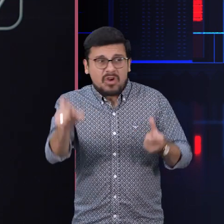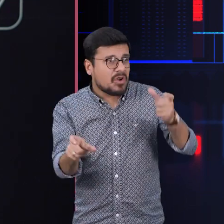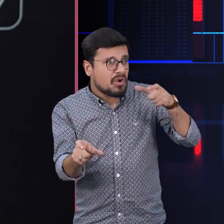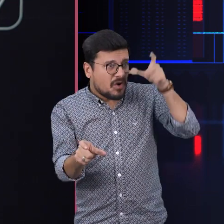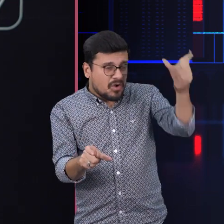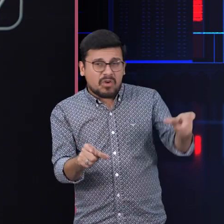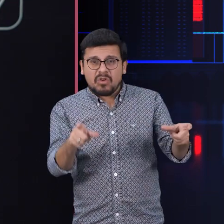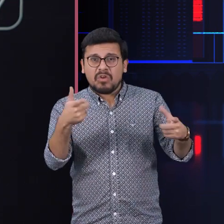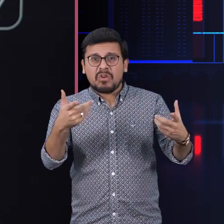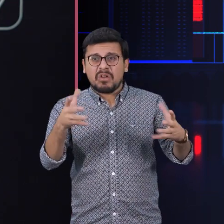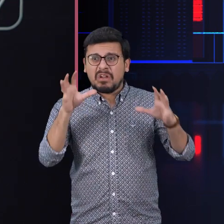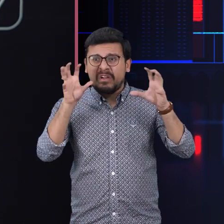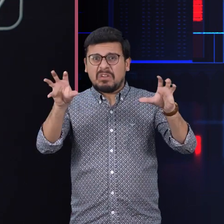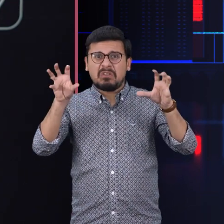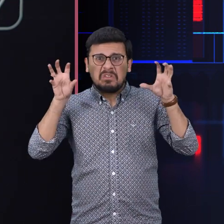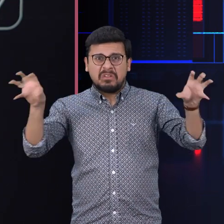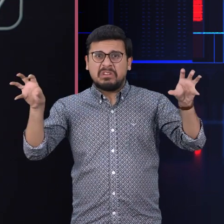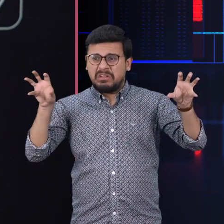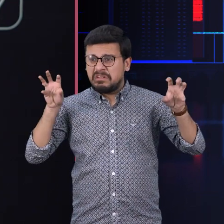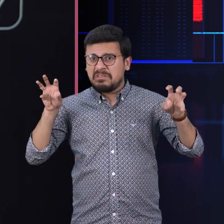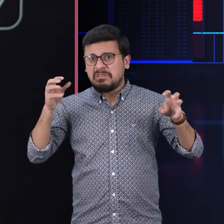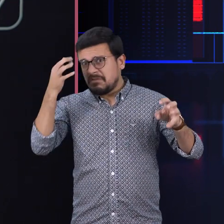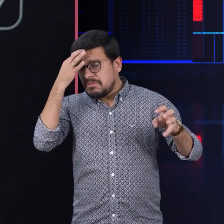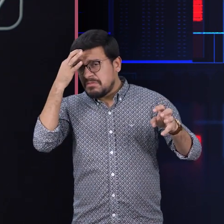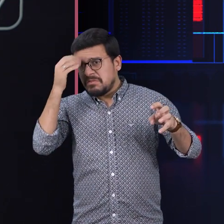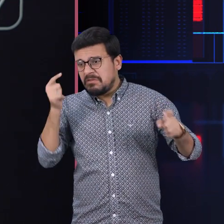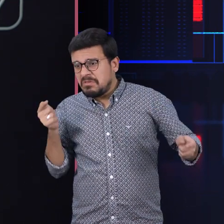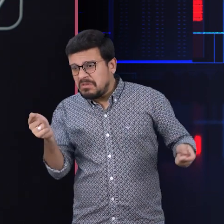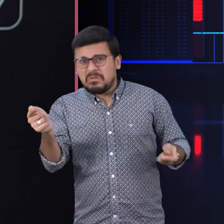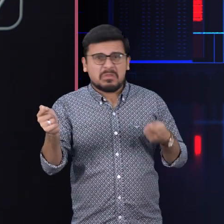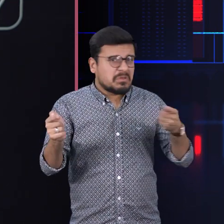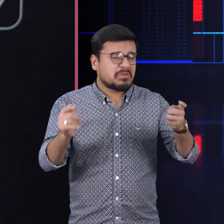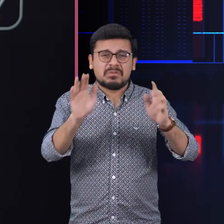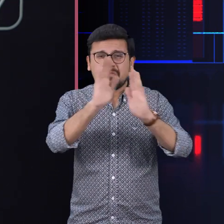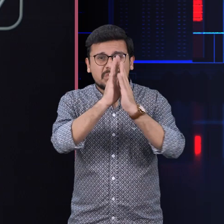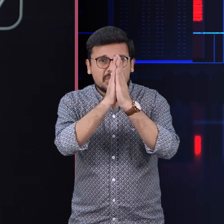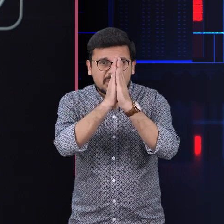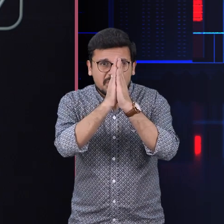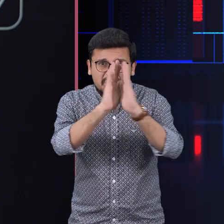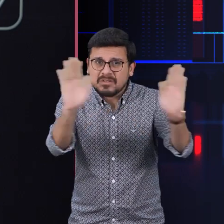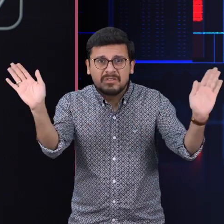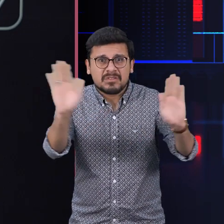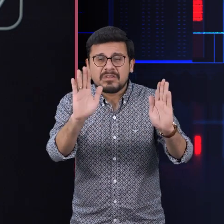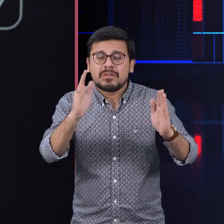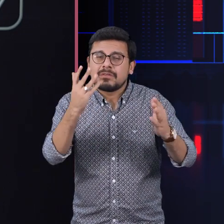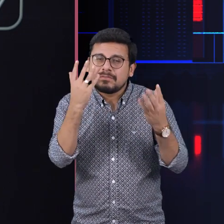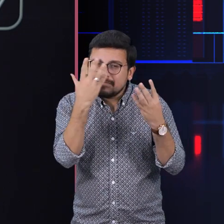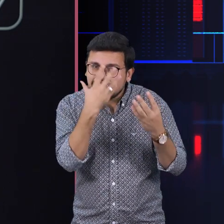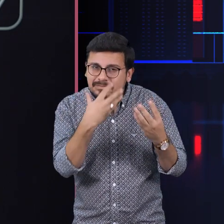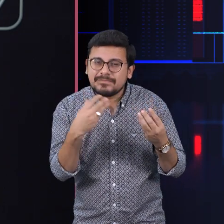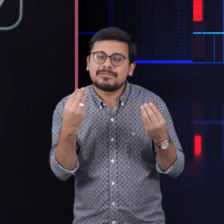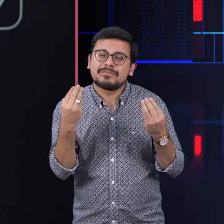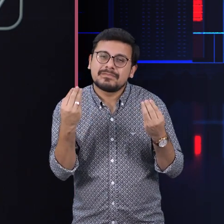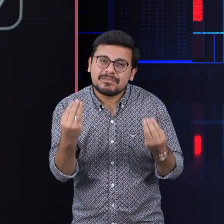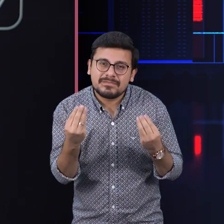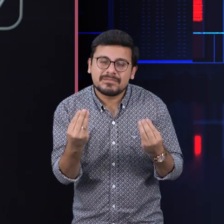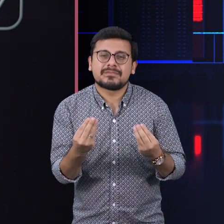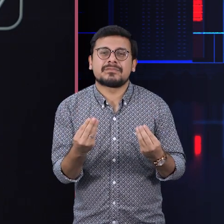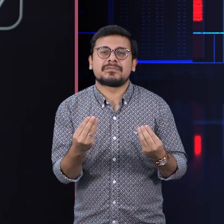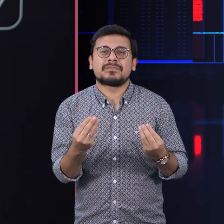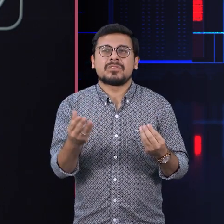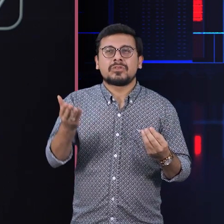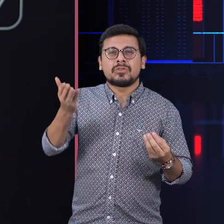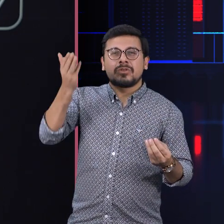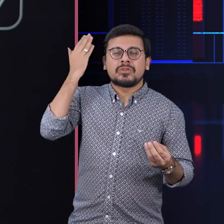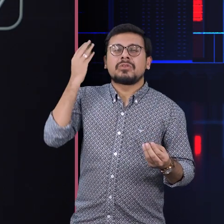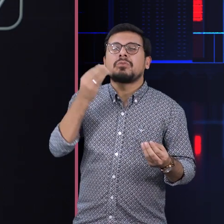کو اگر چھوڑ کے جا رہے ہیں, دیر آر آرفنیجز جس میں یہ نہیں ہے کہ صرف آپ کے پیرنٹس دونوں نہیں ہیں, بہت